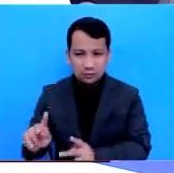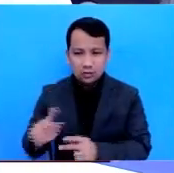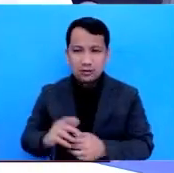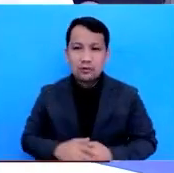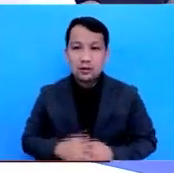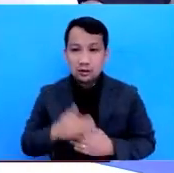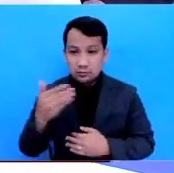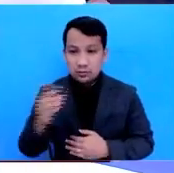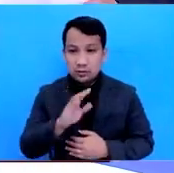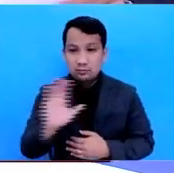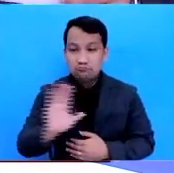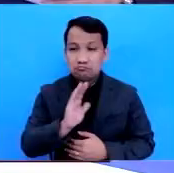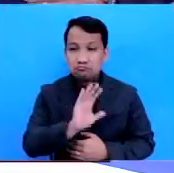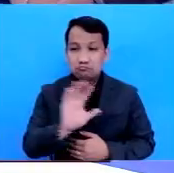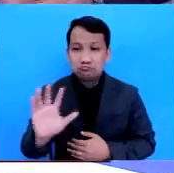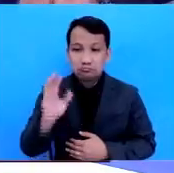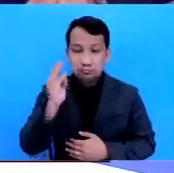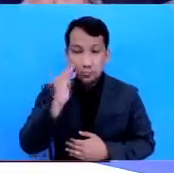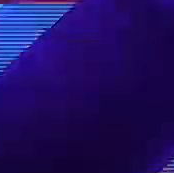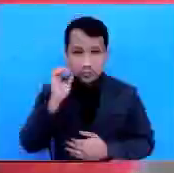front line balitang yan si Marlene Alcaide.